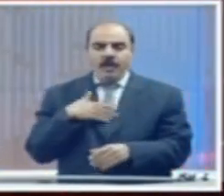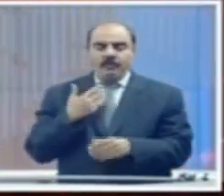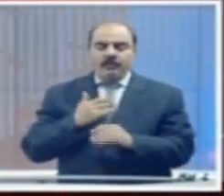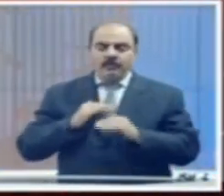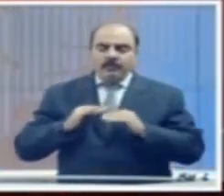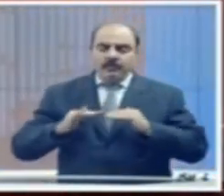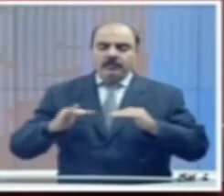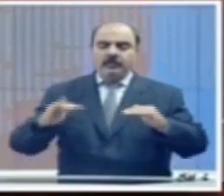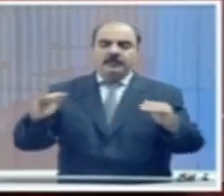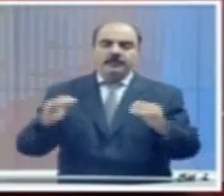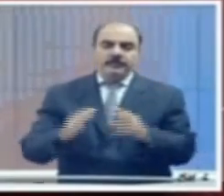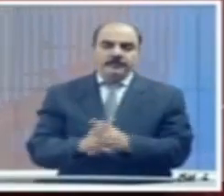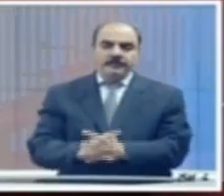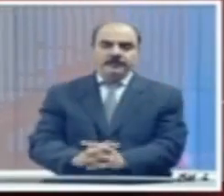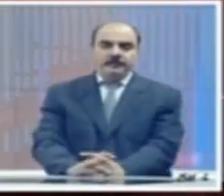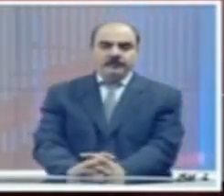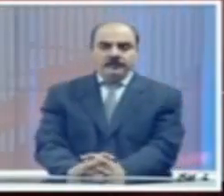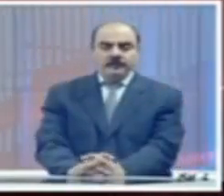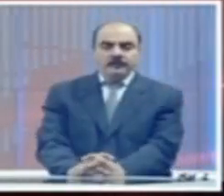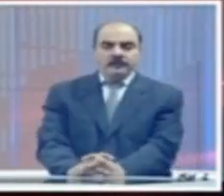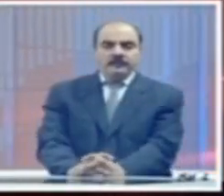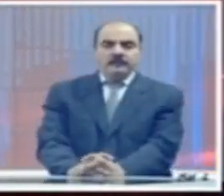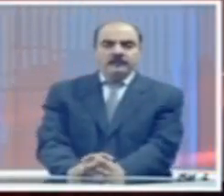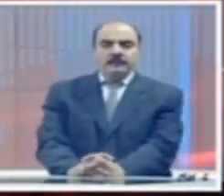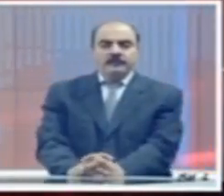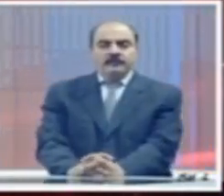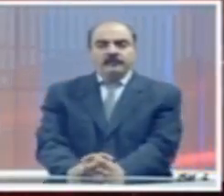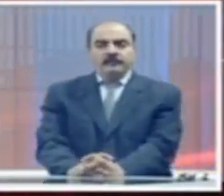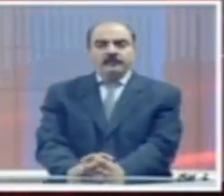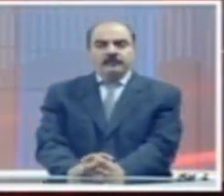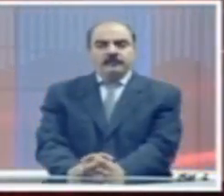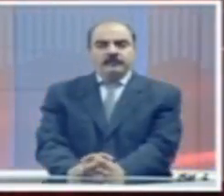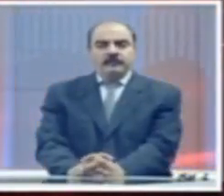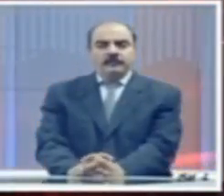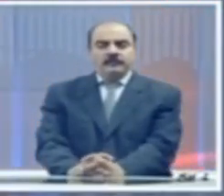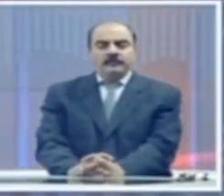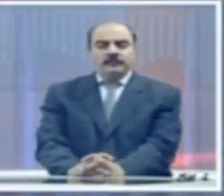شاملة تحقق السلام المنشود.